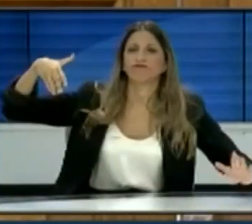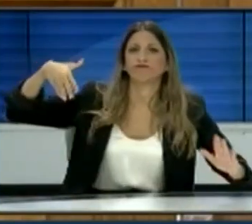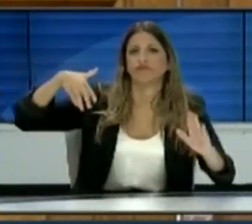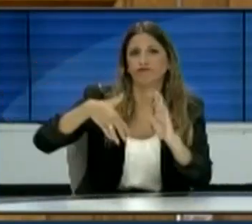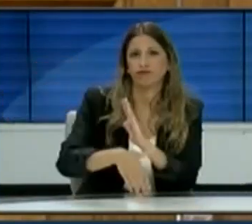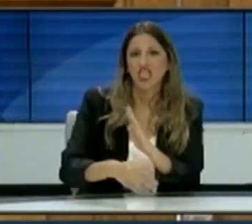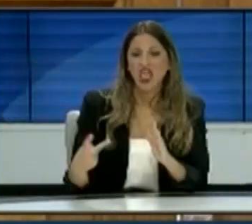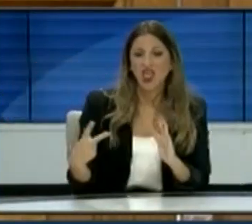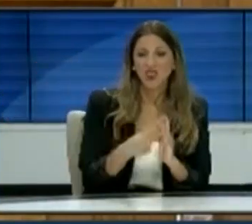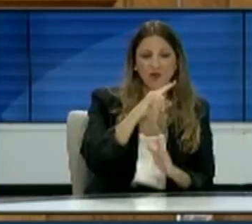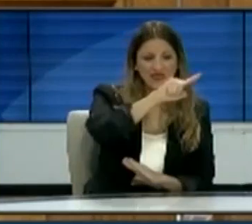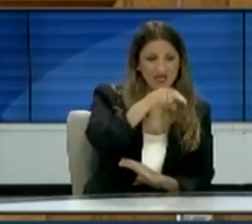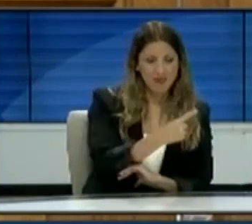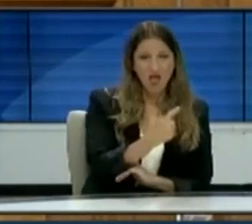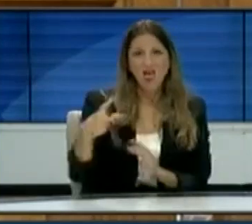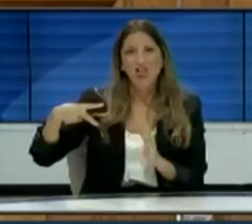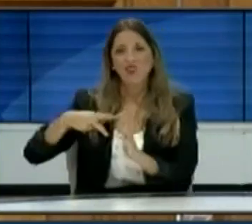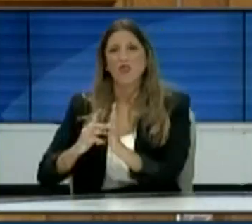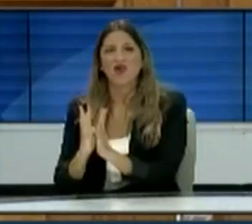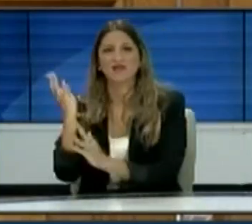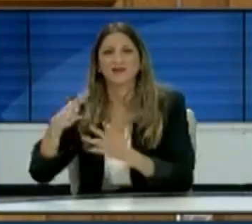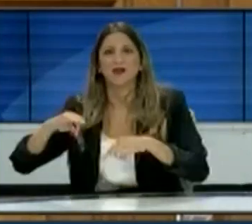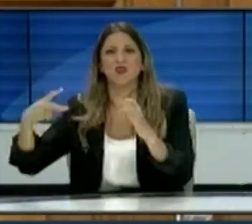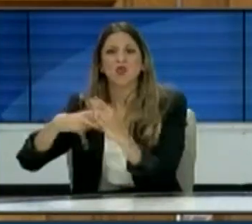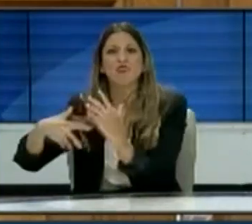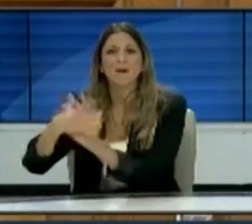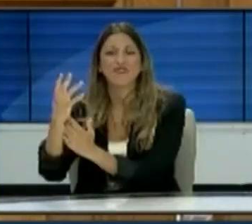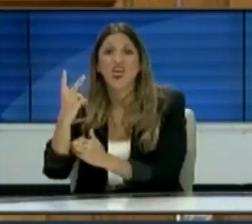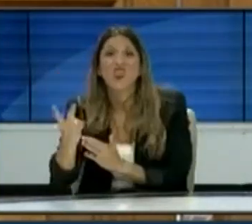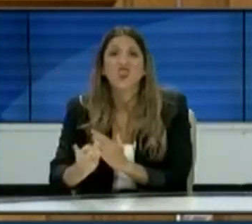και μία τέλος του 2014, αρχές του 2015.